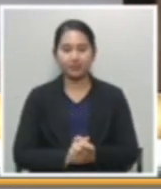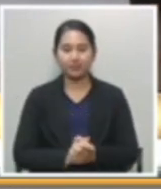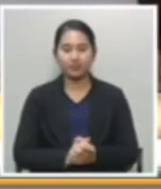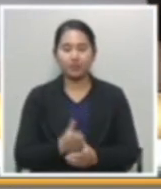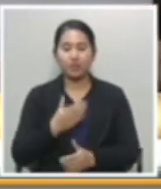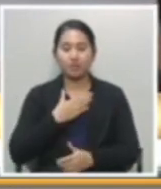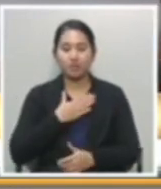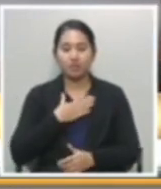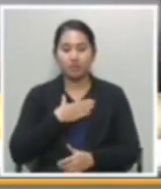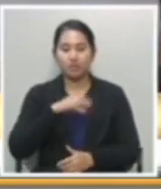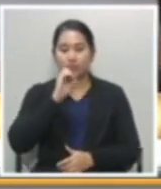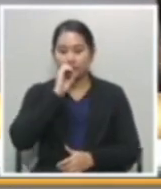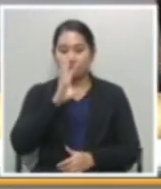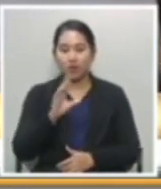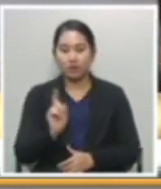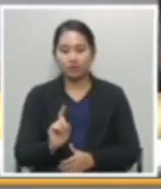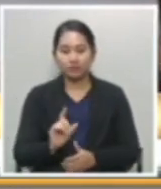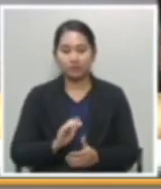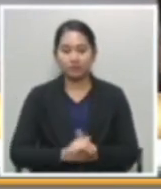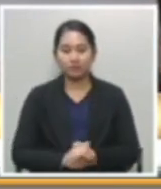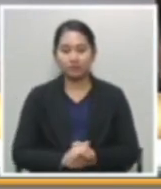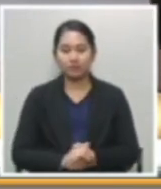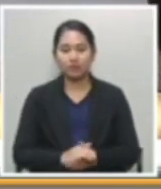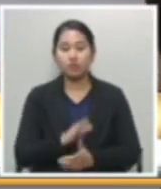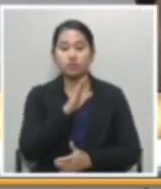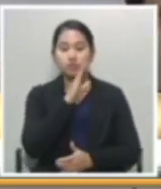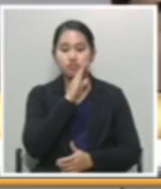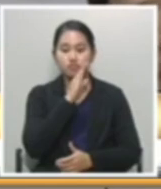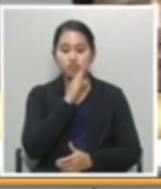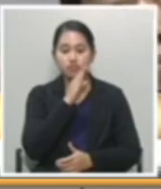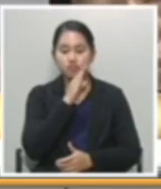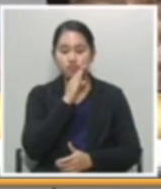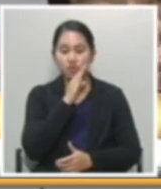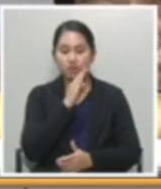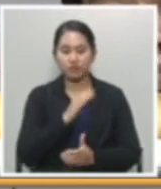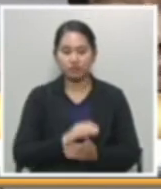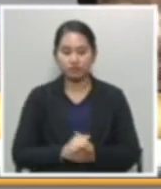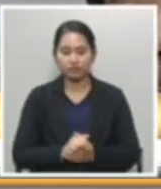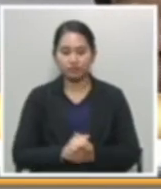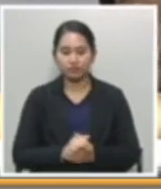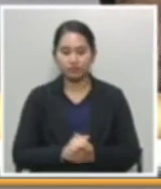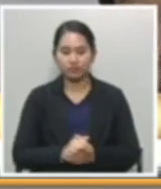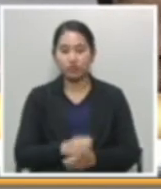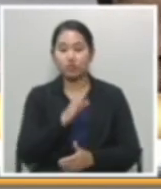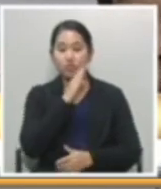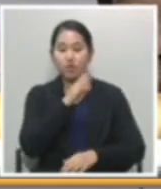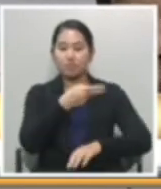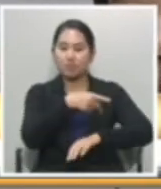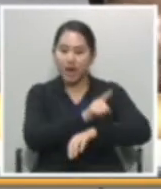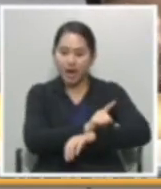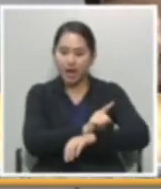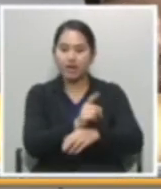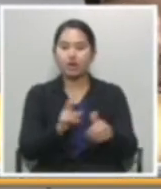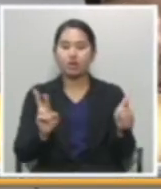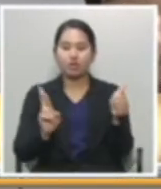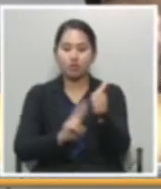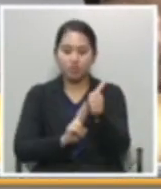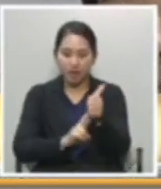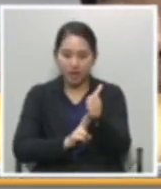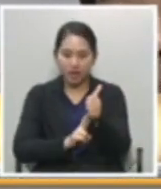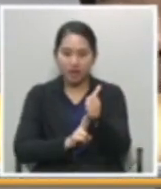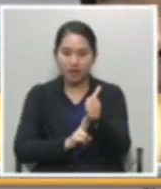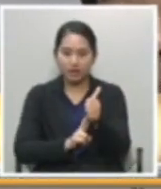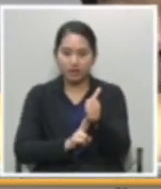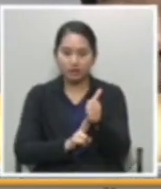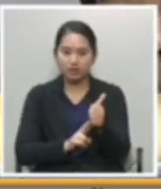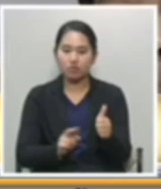มกราบเรียนว่าสมมติว่าวันหนึ่งวันใดท่านประธานท่านรองประธานทั้งรวมทั้ง